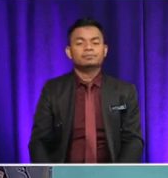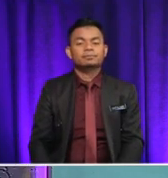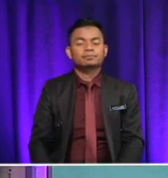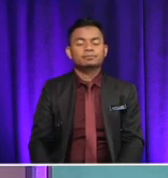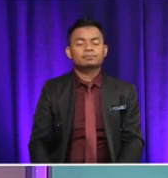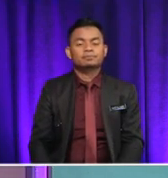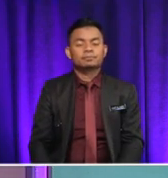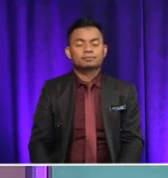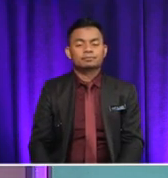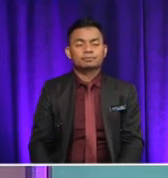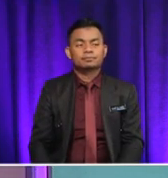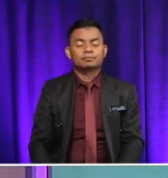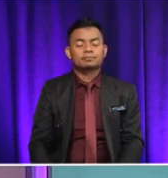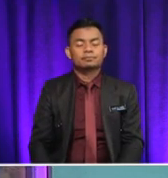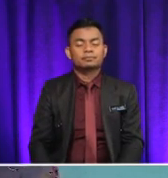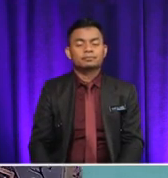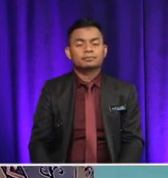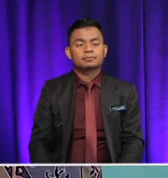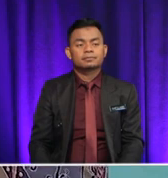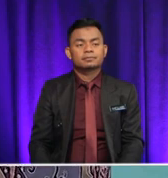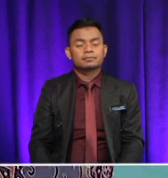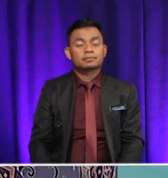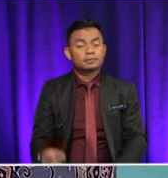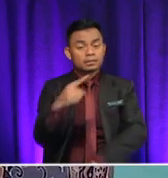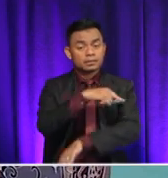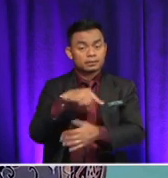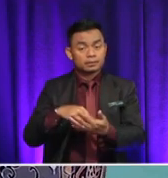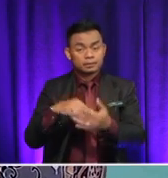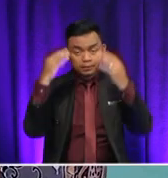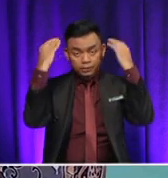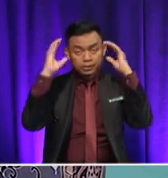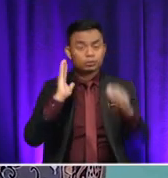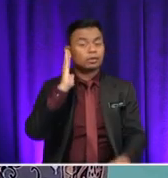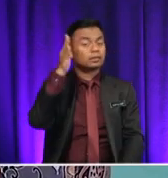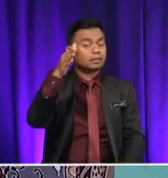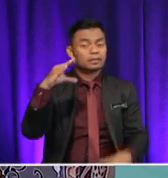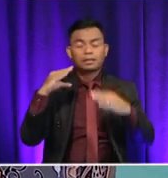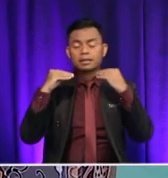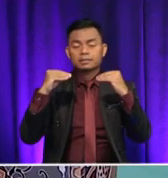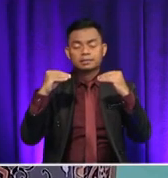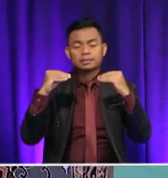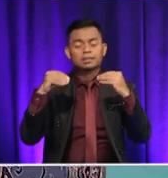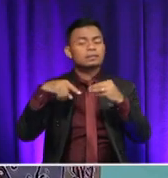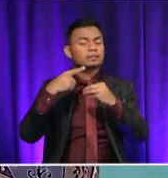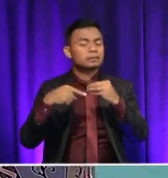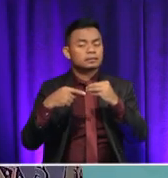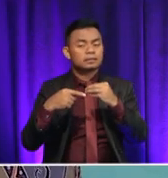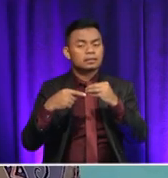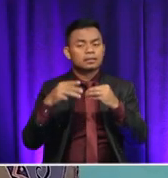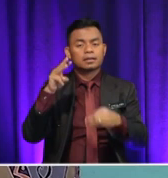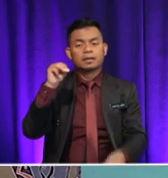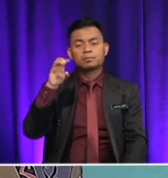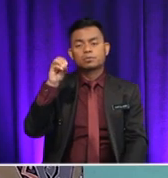oke bismillahirrohmanirohim oke Hari ini Cikgu akan aja mengenai modul 7